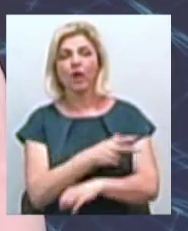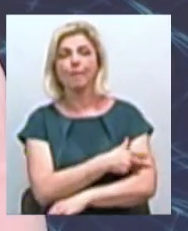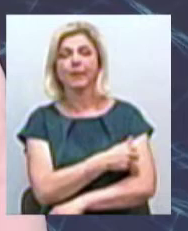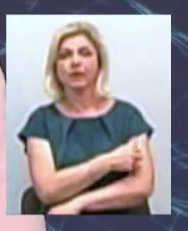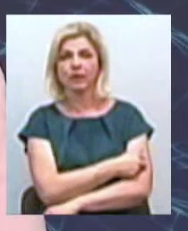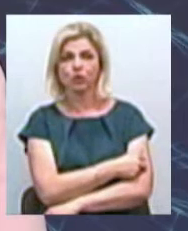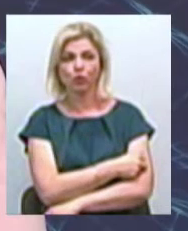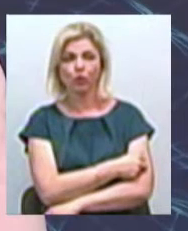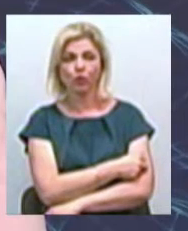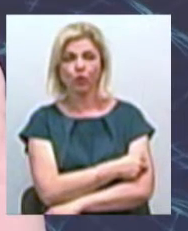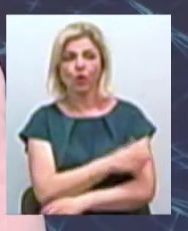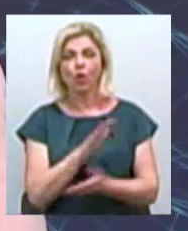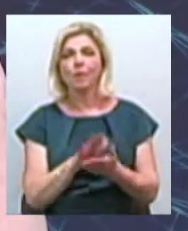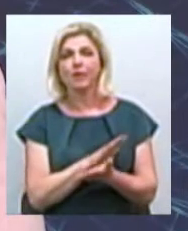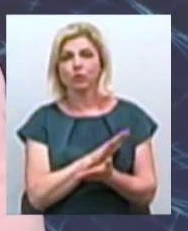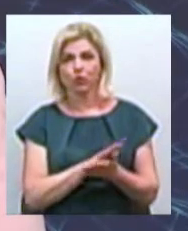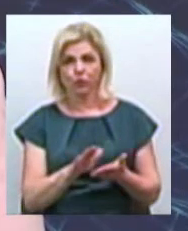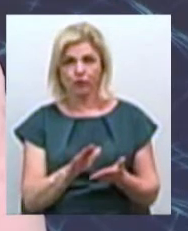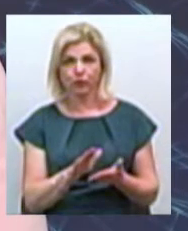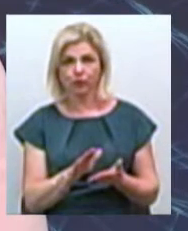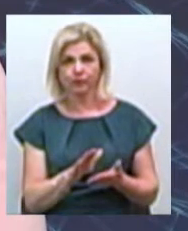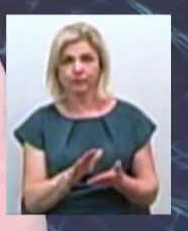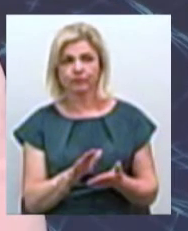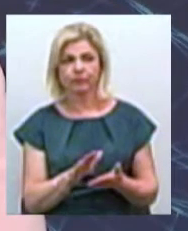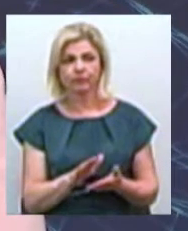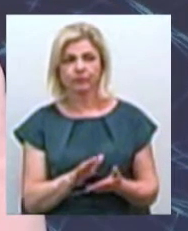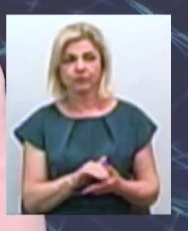медичного, безкоштовного